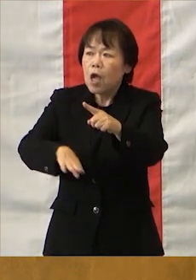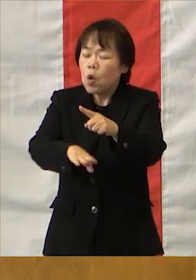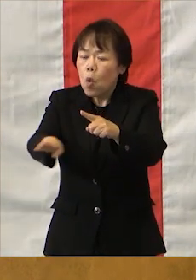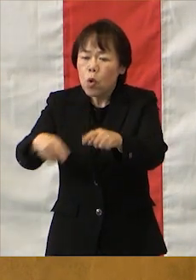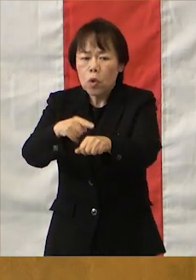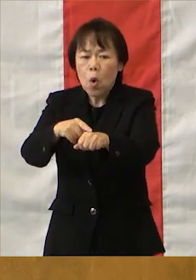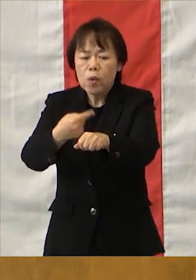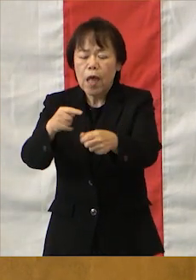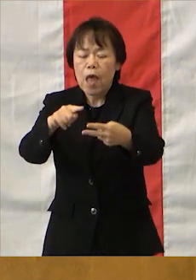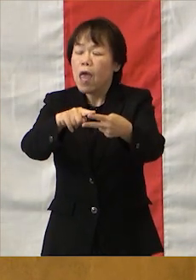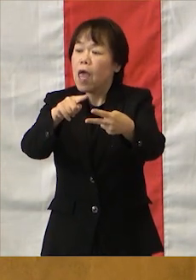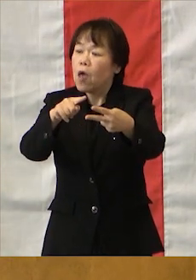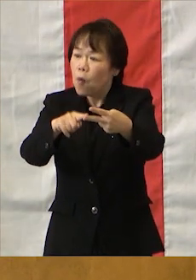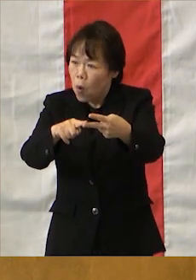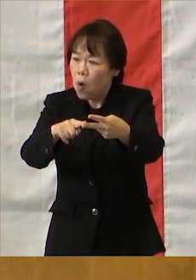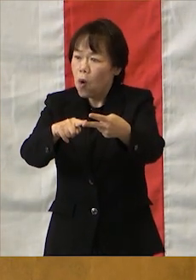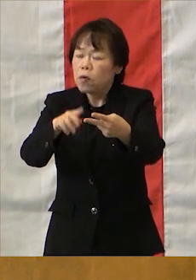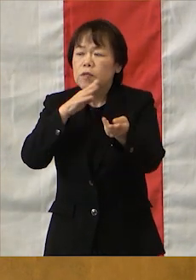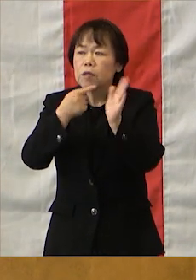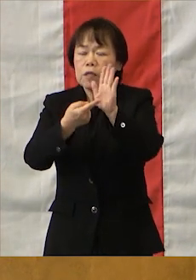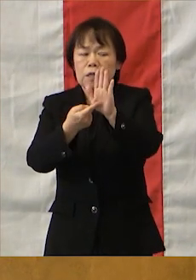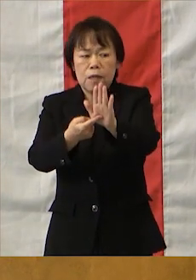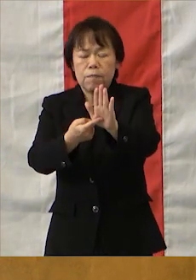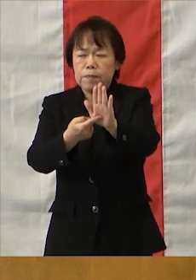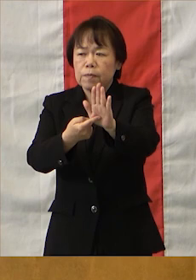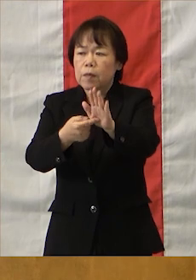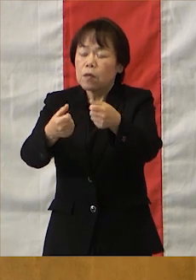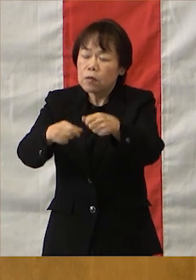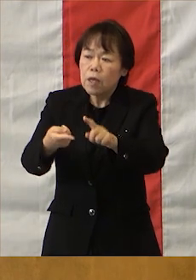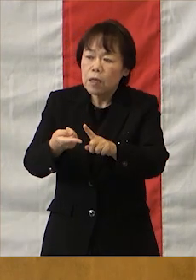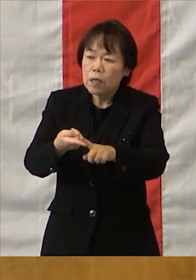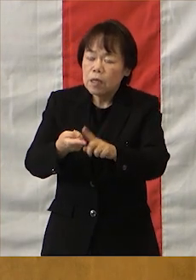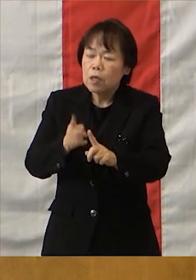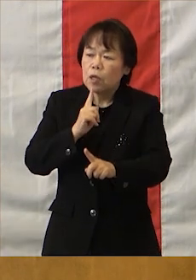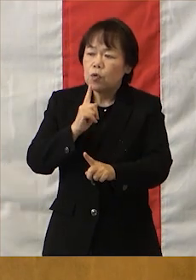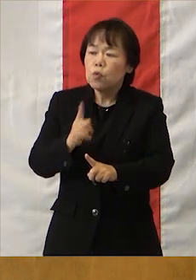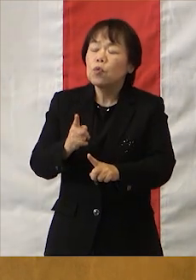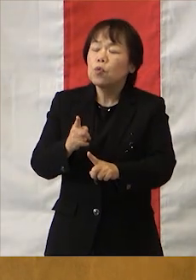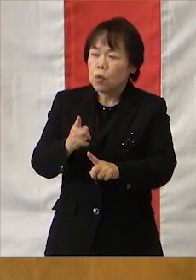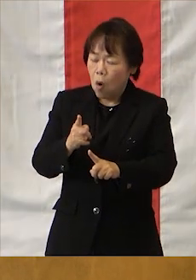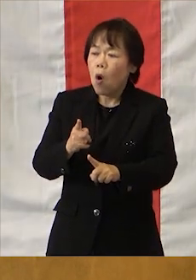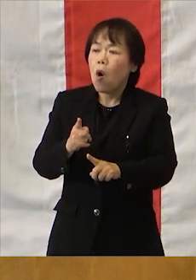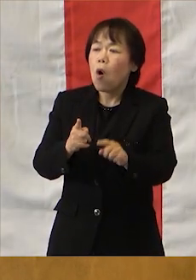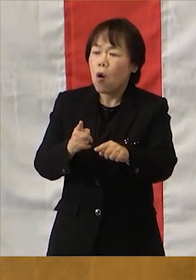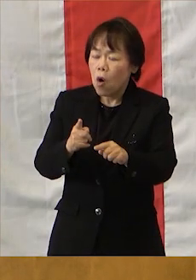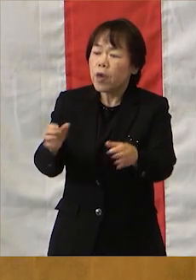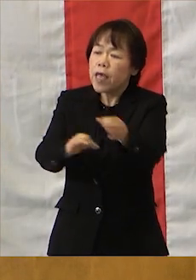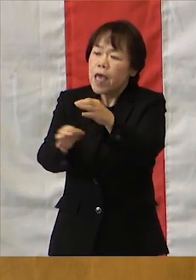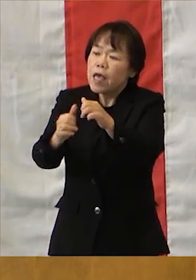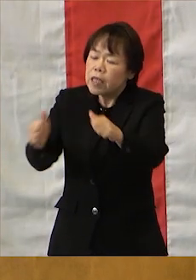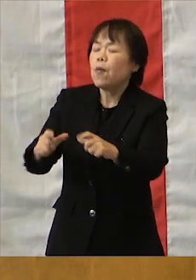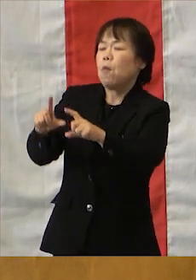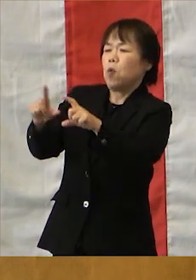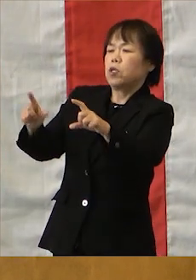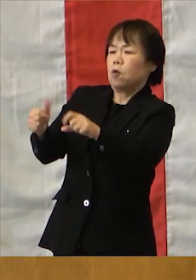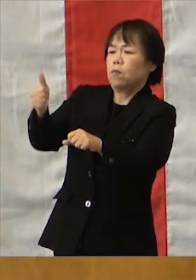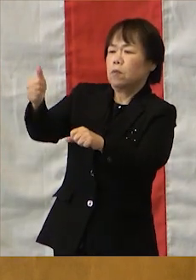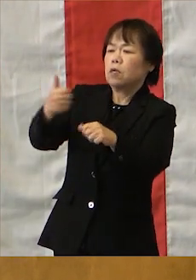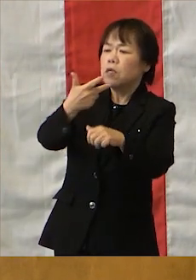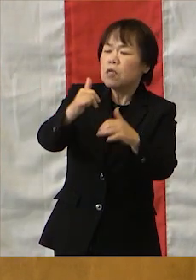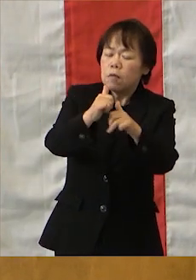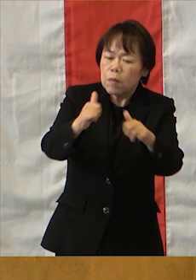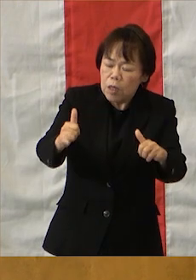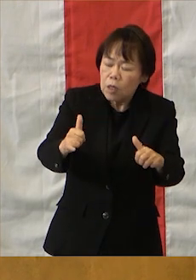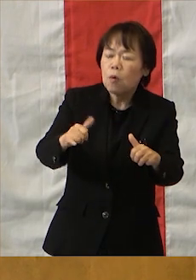特にをもじて実践しております具体的には経営者は当然ですが市民とも身近